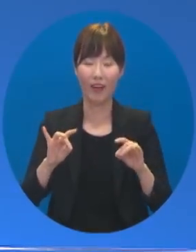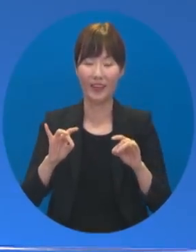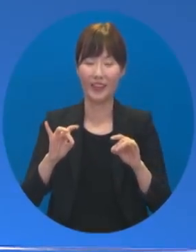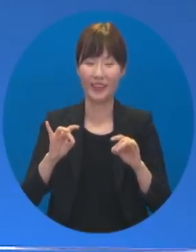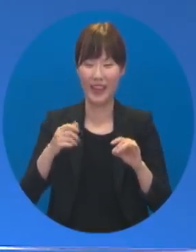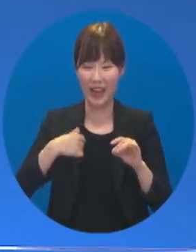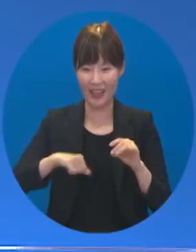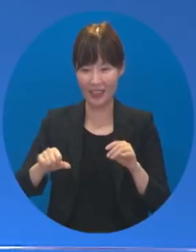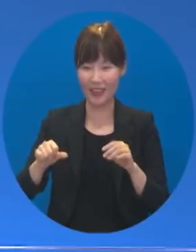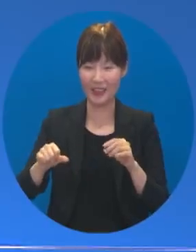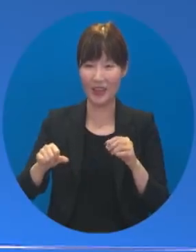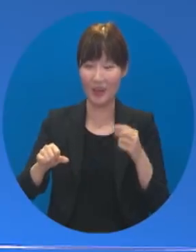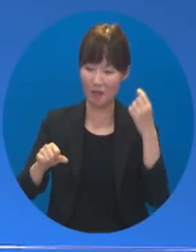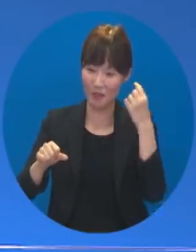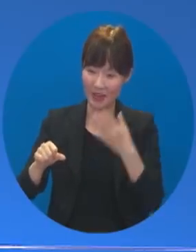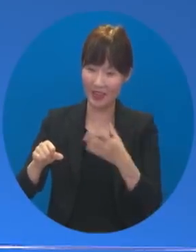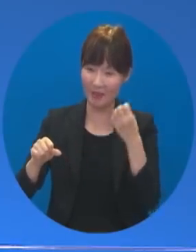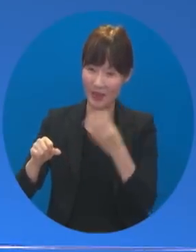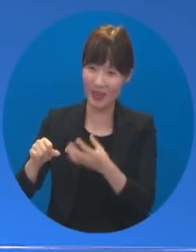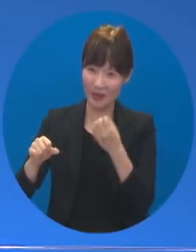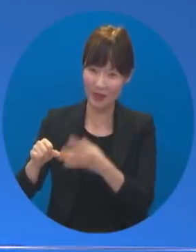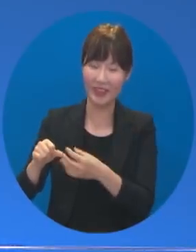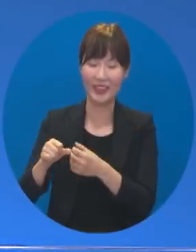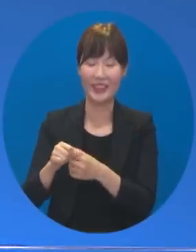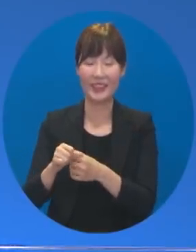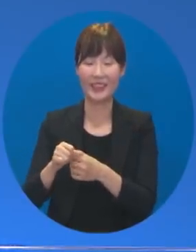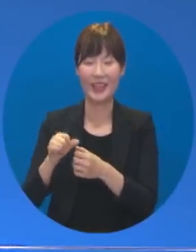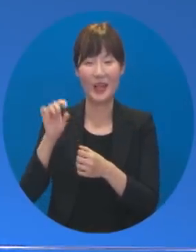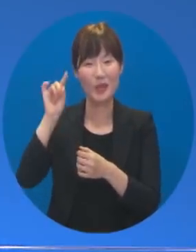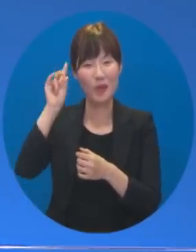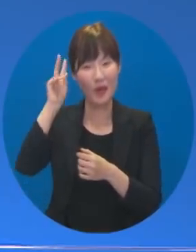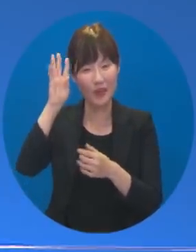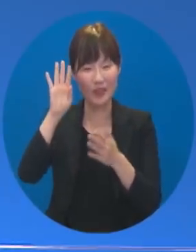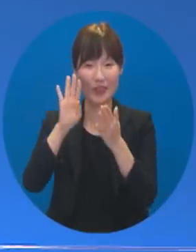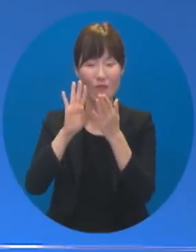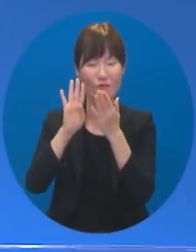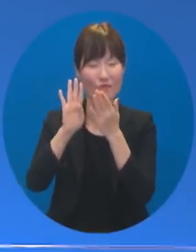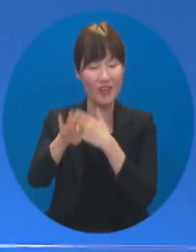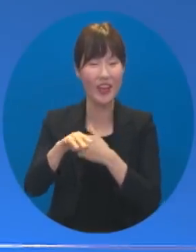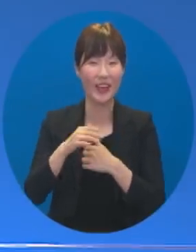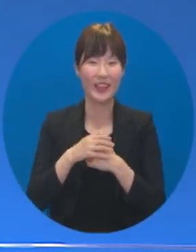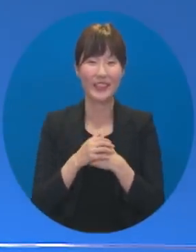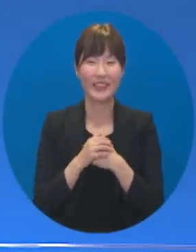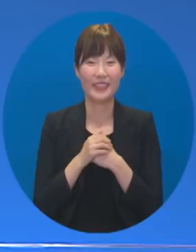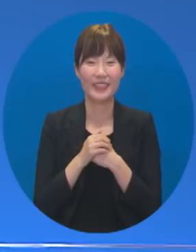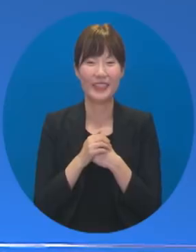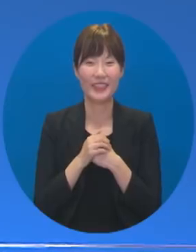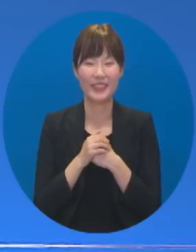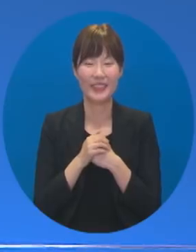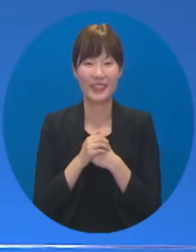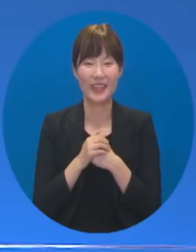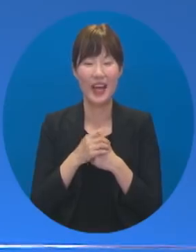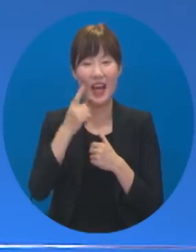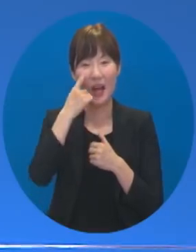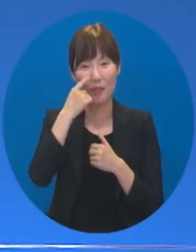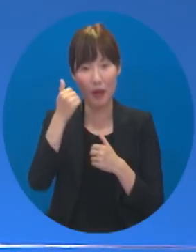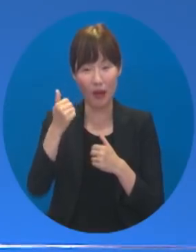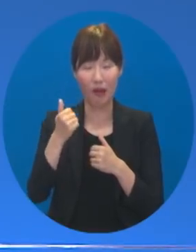그런데 이제 원기가 며칠을 지났는데 내가 목마르다 그랬더니 원기가 아빠 이제 그만할 때 되지